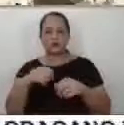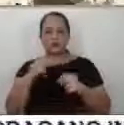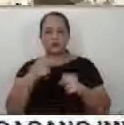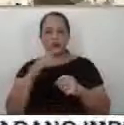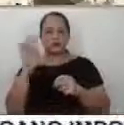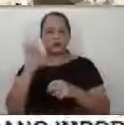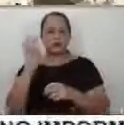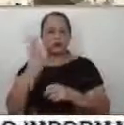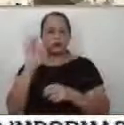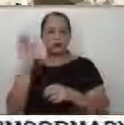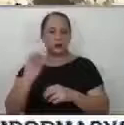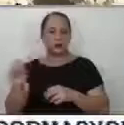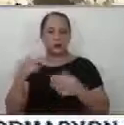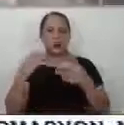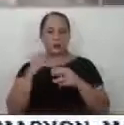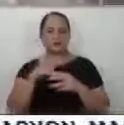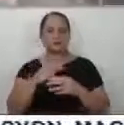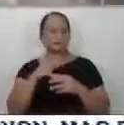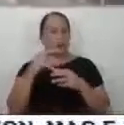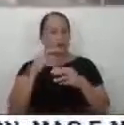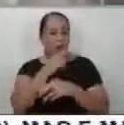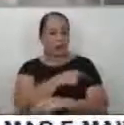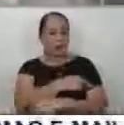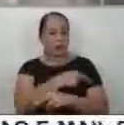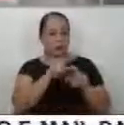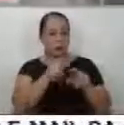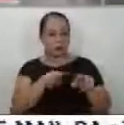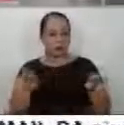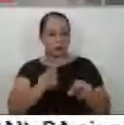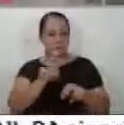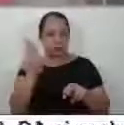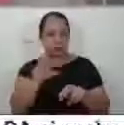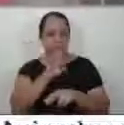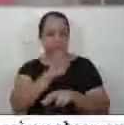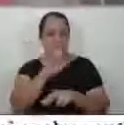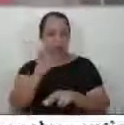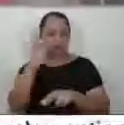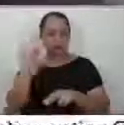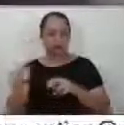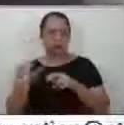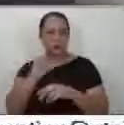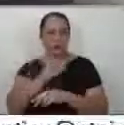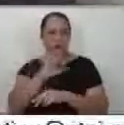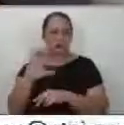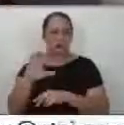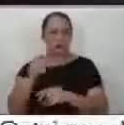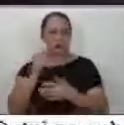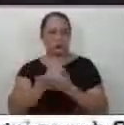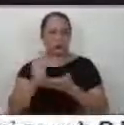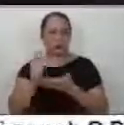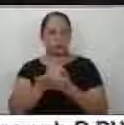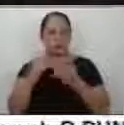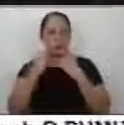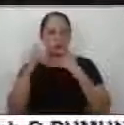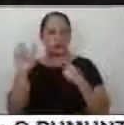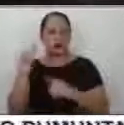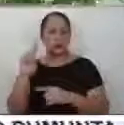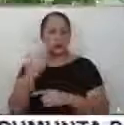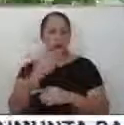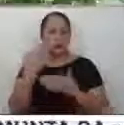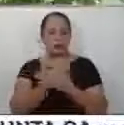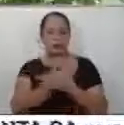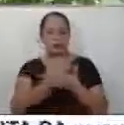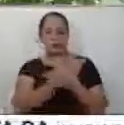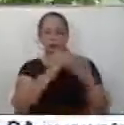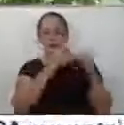active case finding, bibigyan ng prioridad sa genome sequencing ang mga lugar na may pambihirang pagtaas ng kaso, magsasagawa ng agresibong community